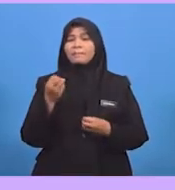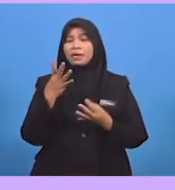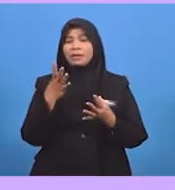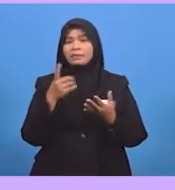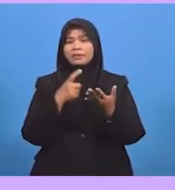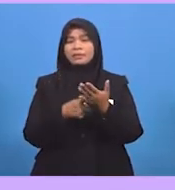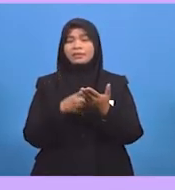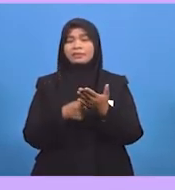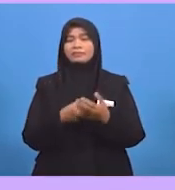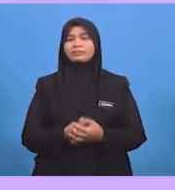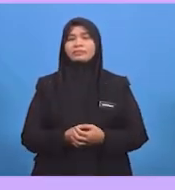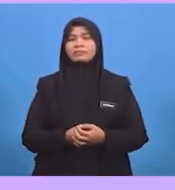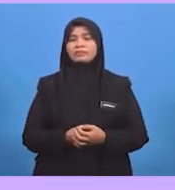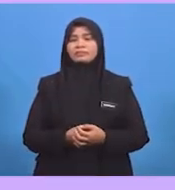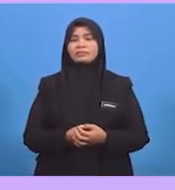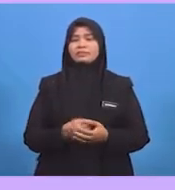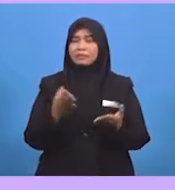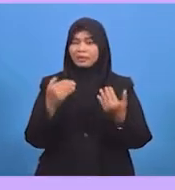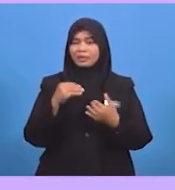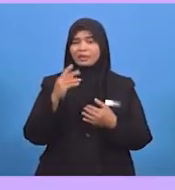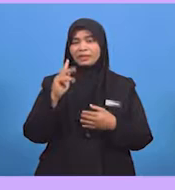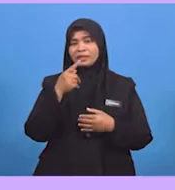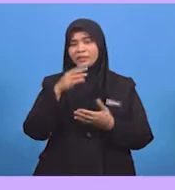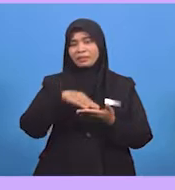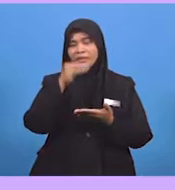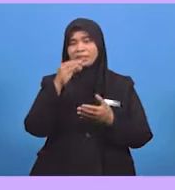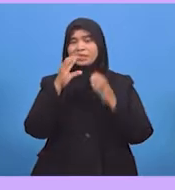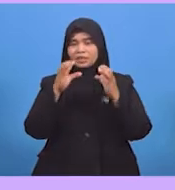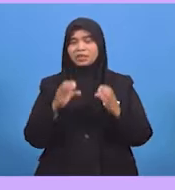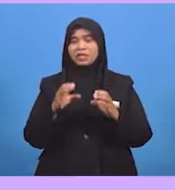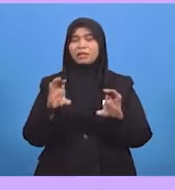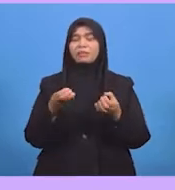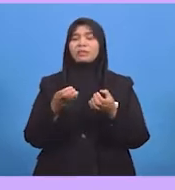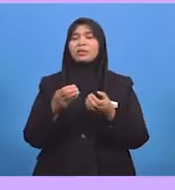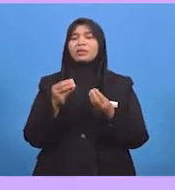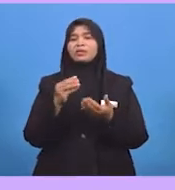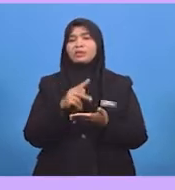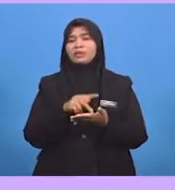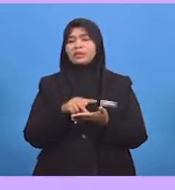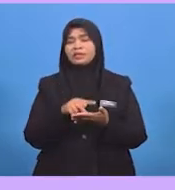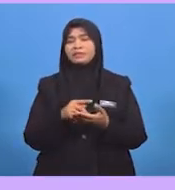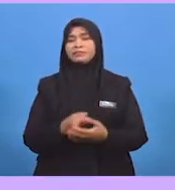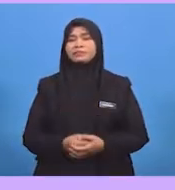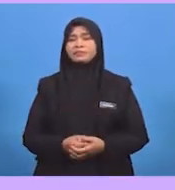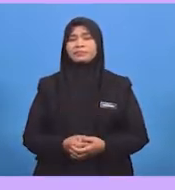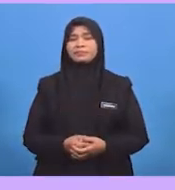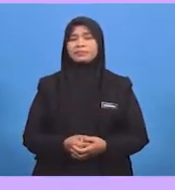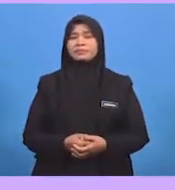Berapakah harganya? Marilah kita belajar cara membuat pengiraan kadar pertukaran asing.